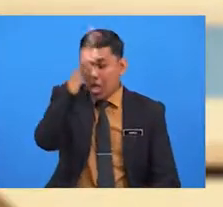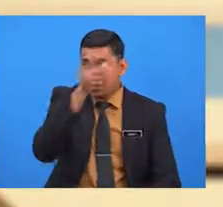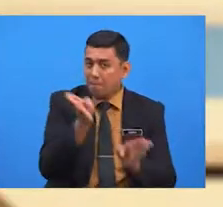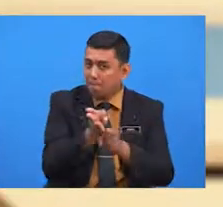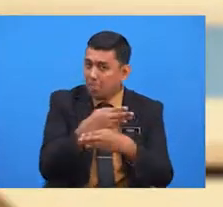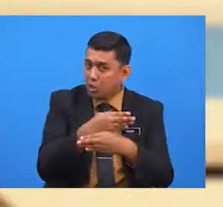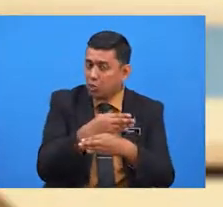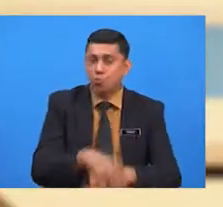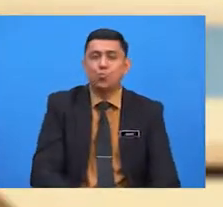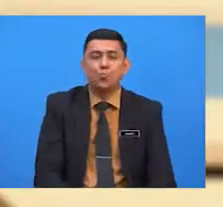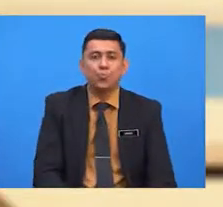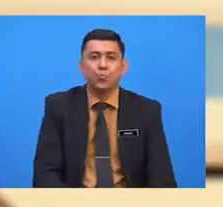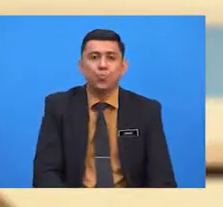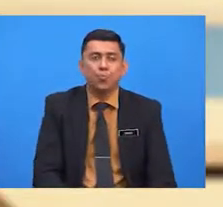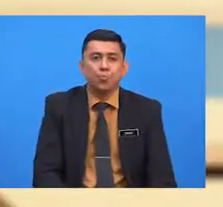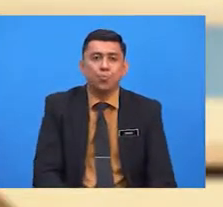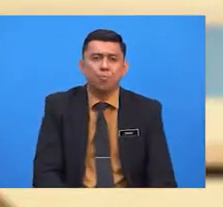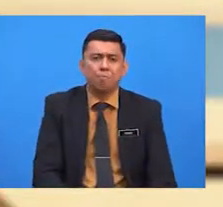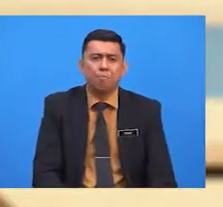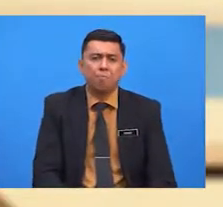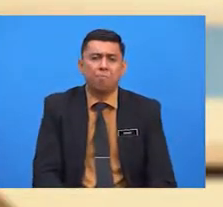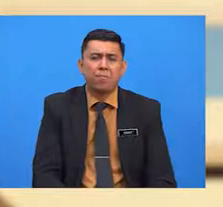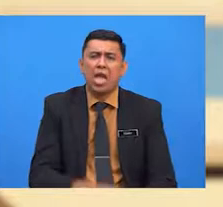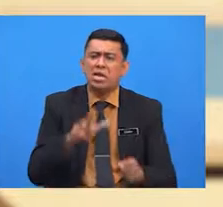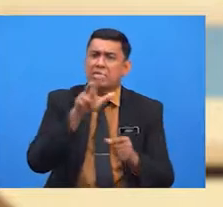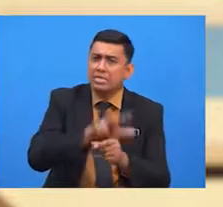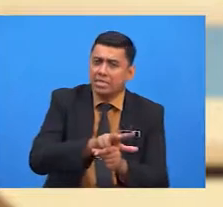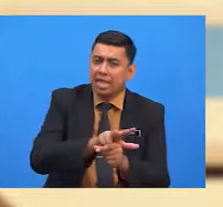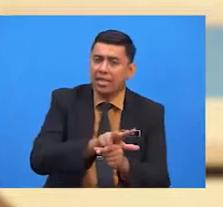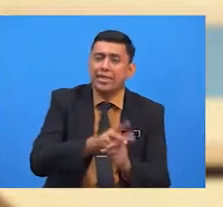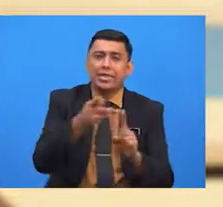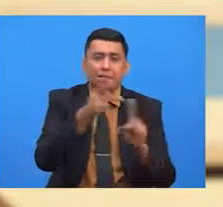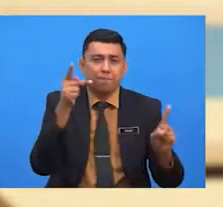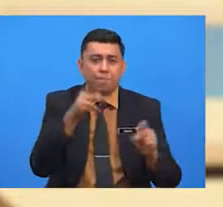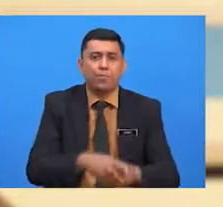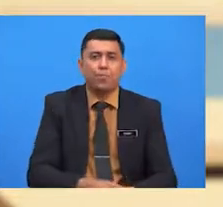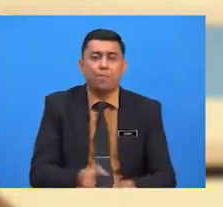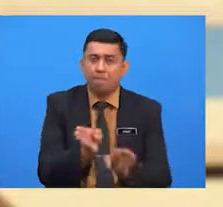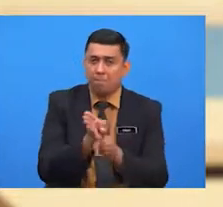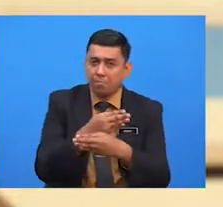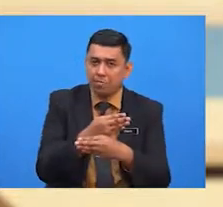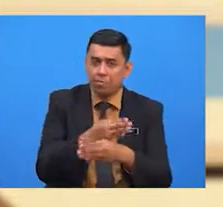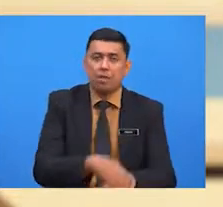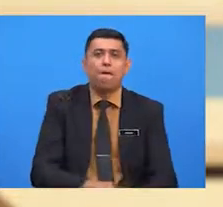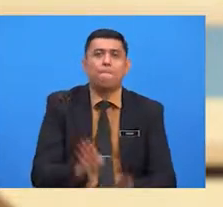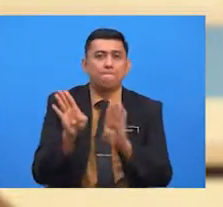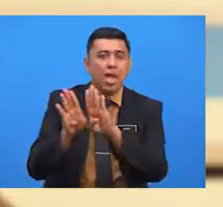Kota yang berkembang pesat ini adalah kesan daripada pembentukan